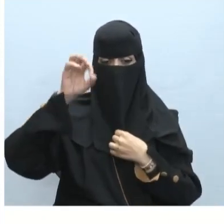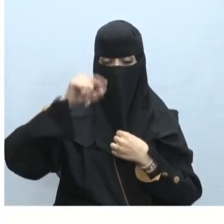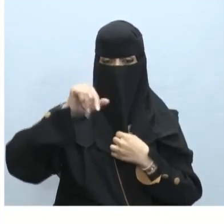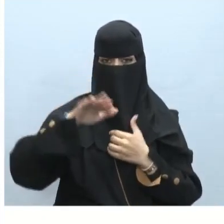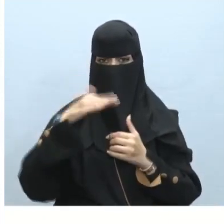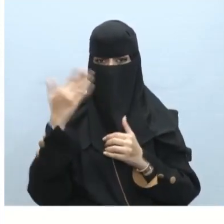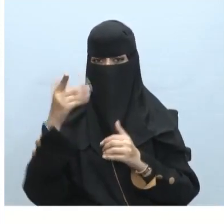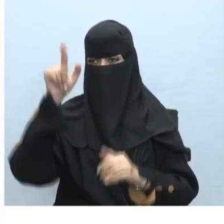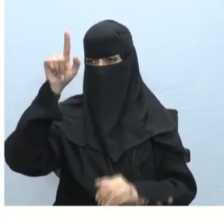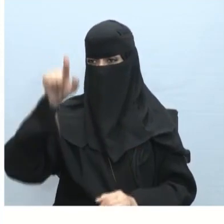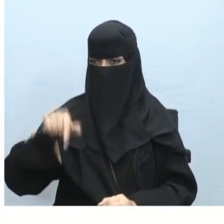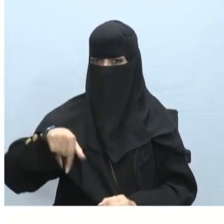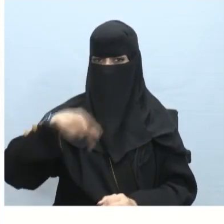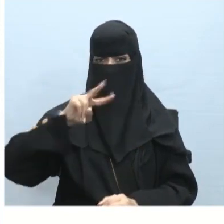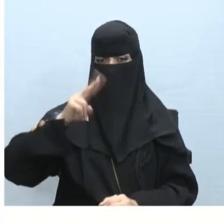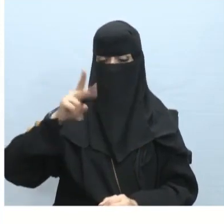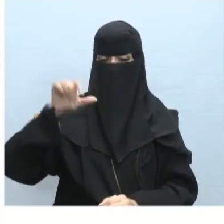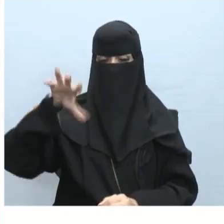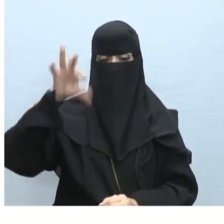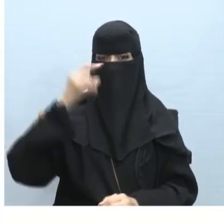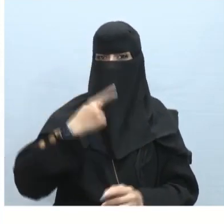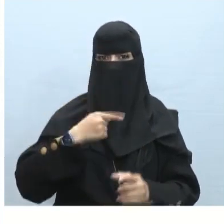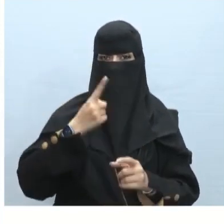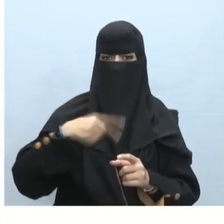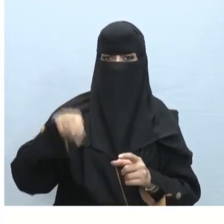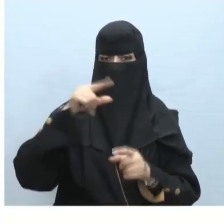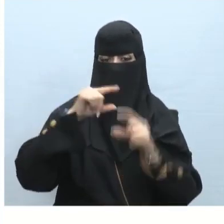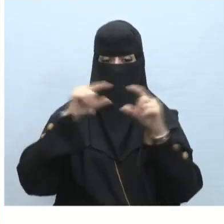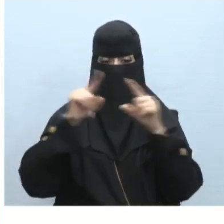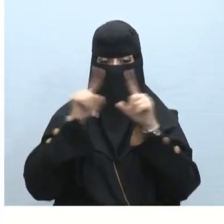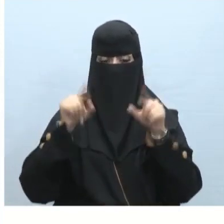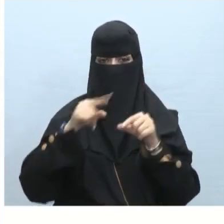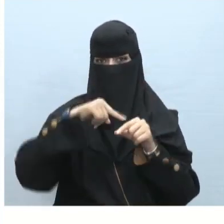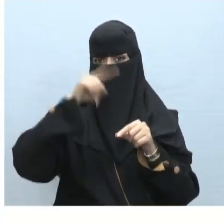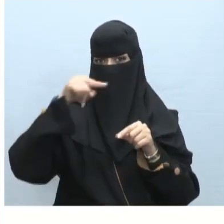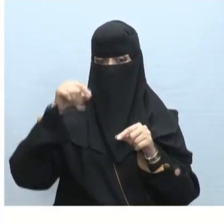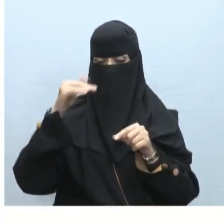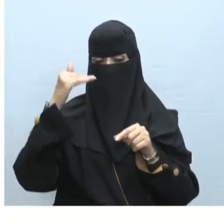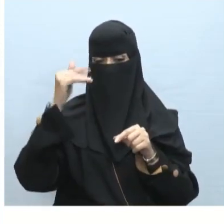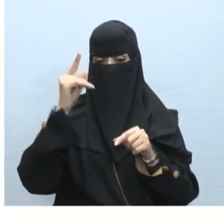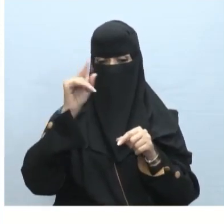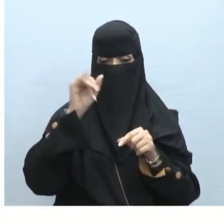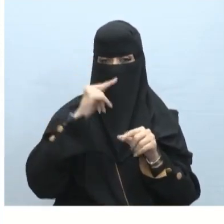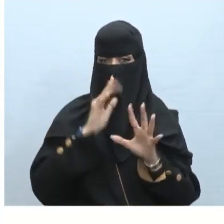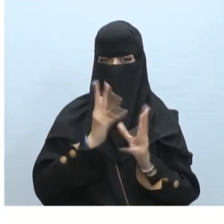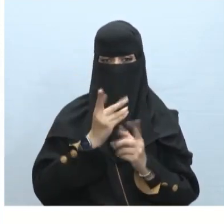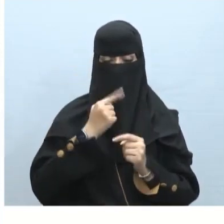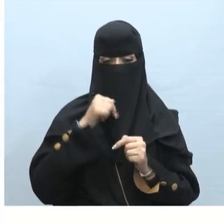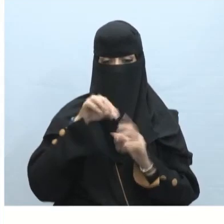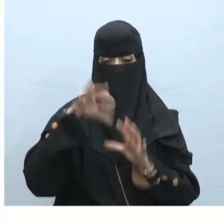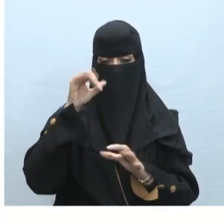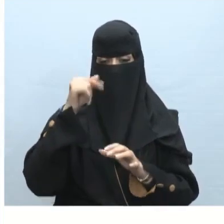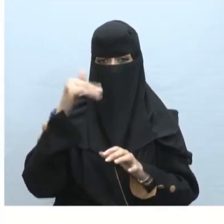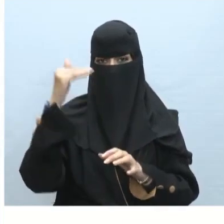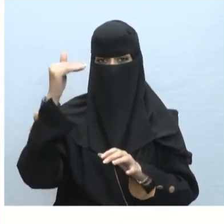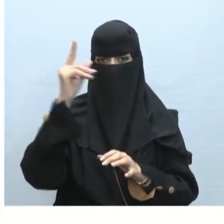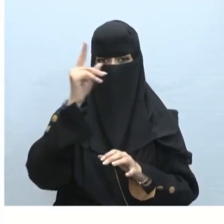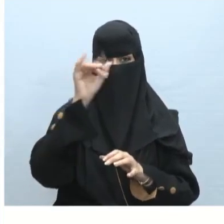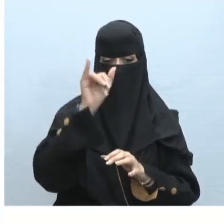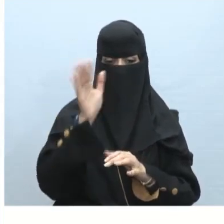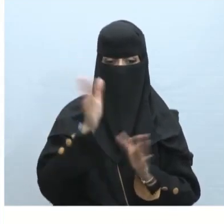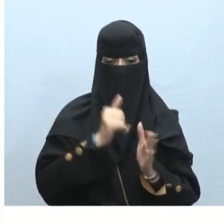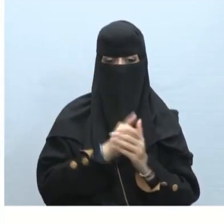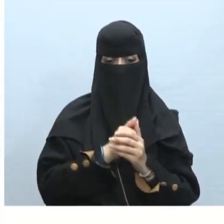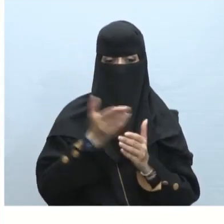الجزء الايمن موجود كافه المخططات الموجوده في برنامج مايكروسوفت اكسل مايكروسوفت نختار على سبيل